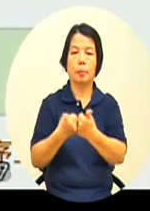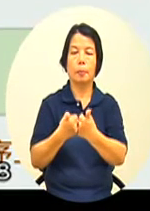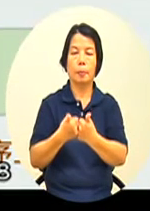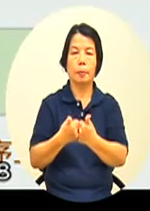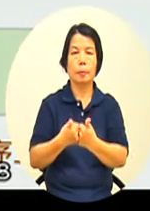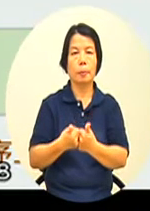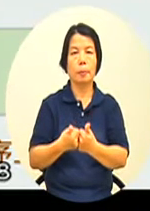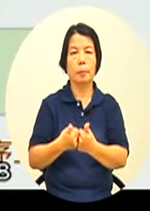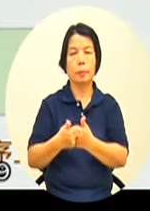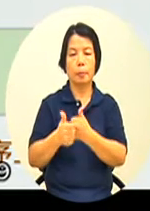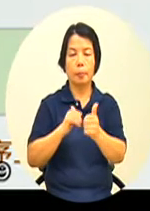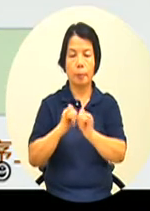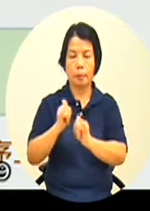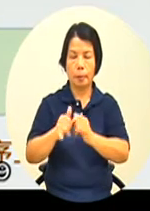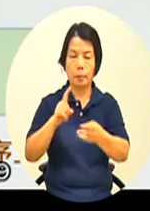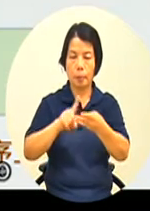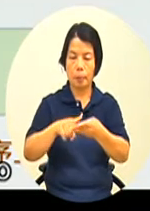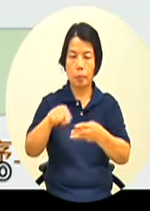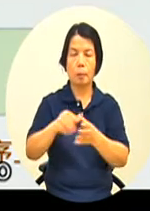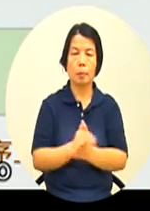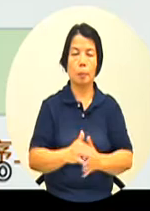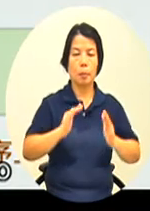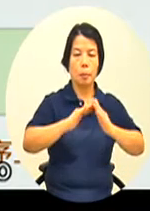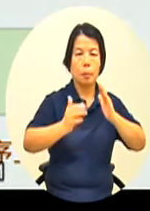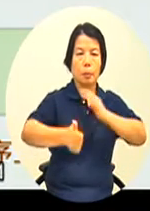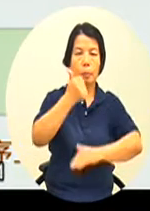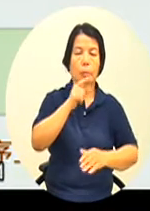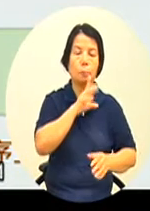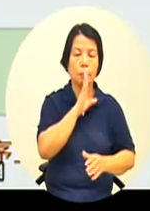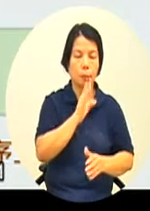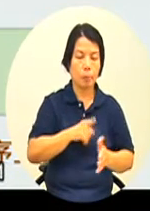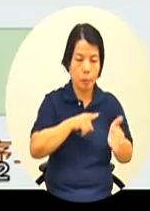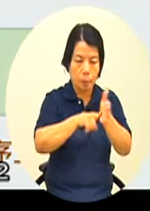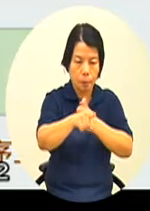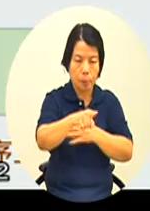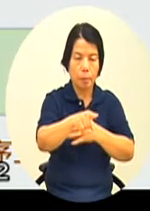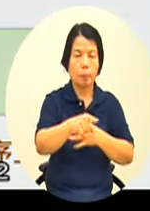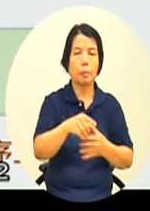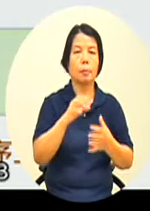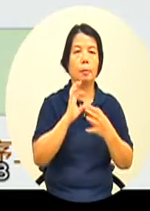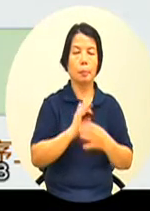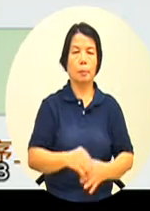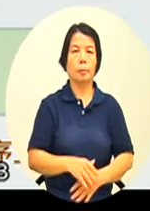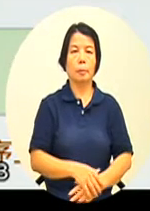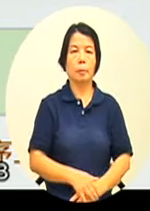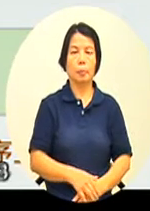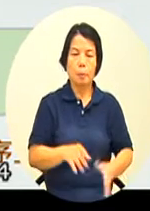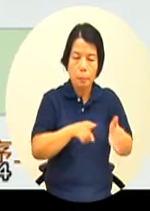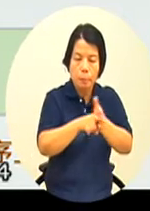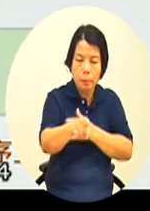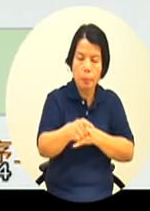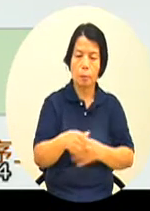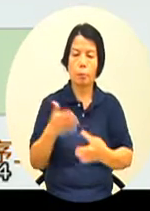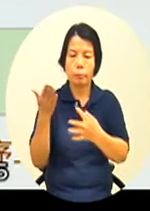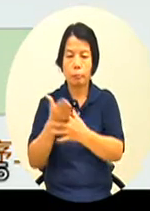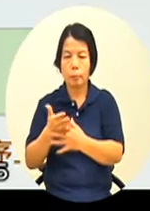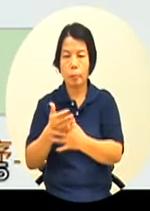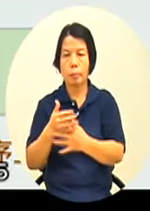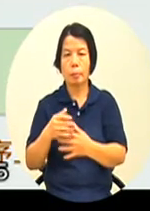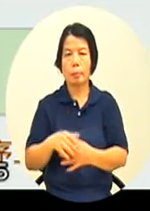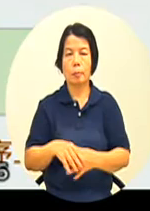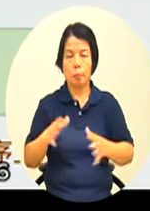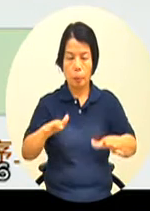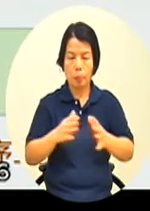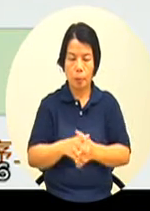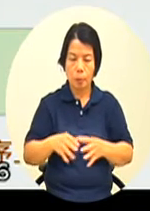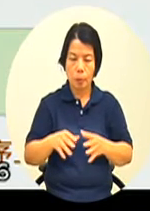那市长呢比较接近直接民主。啊，换句话说，不管直接民主或间接民主，它共同